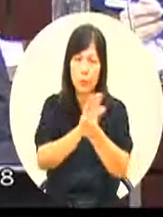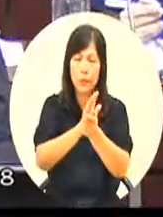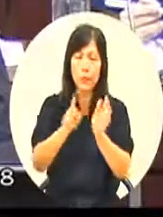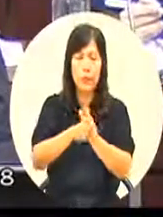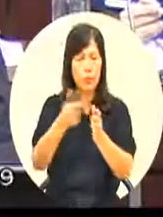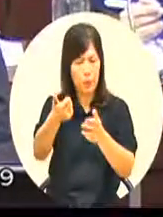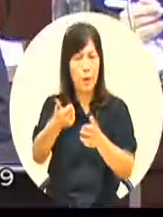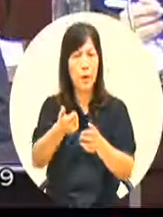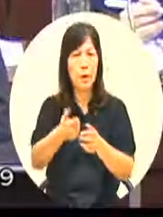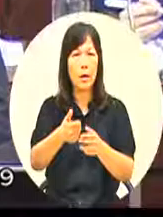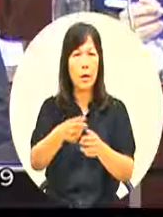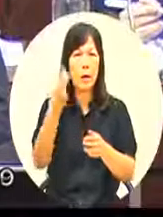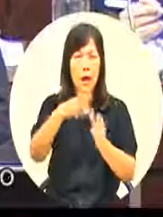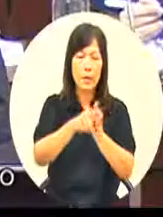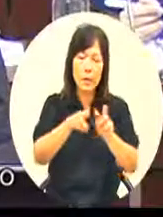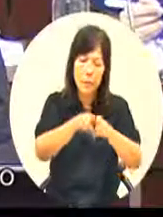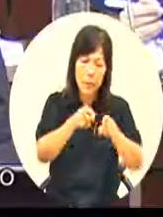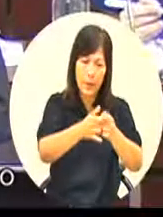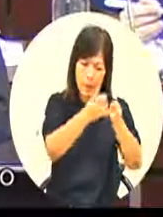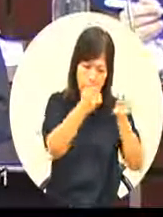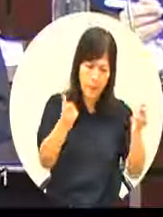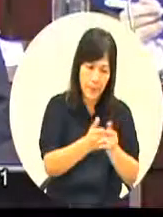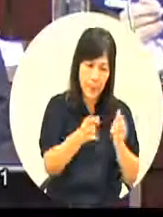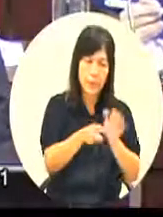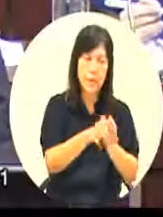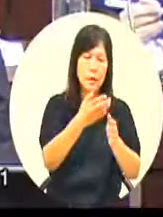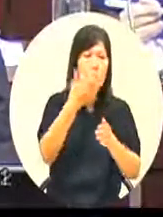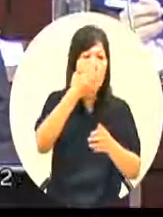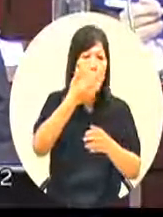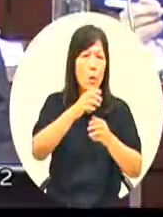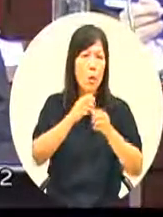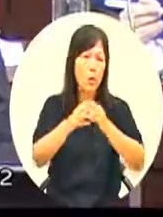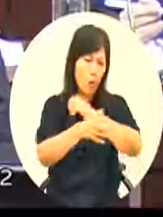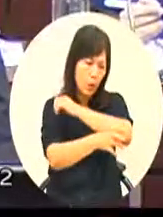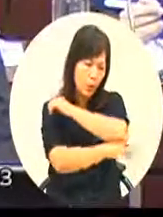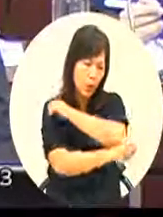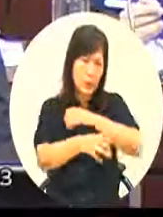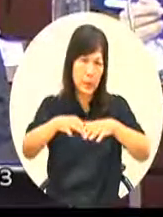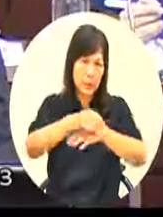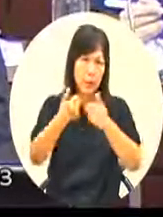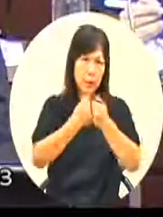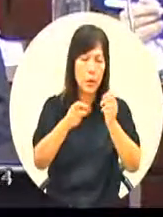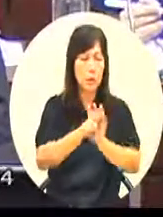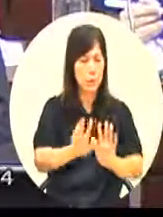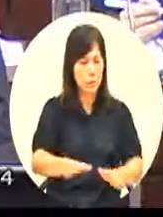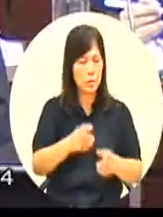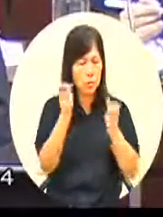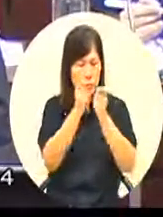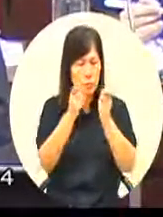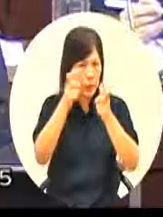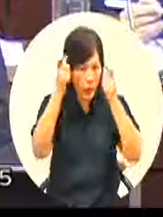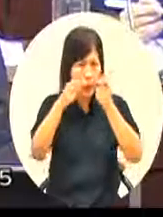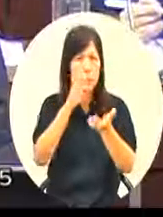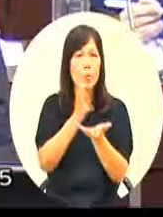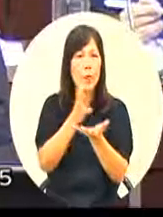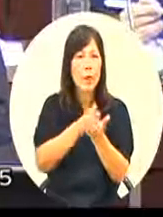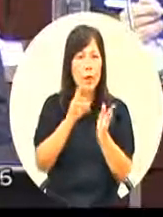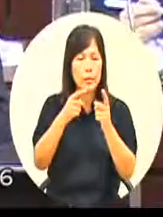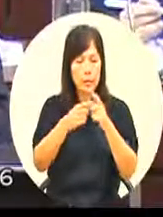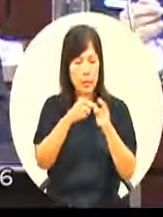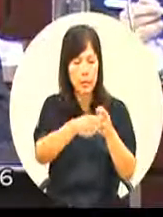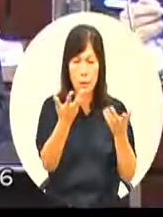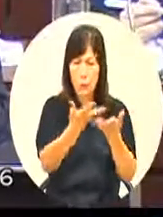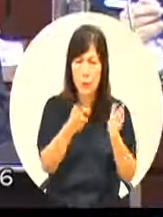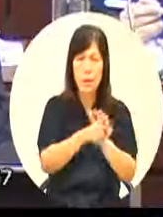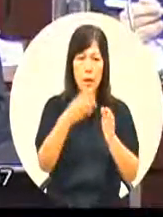民间就像彭婉如基金会是长期推动，这几天他还在高雄做园长的训练所以这块就是人力的问题，然后就是